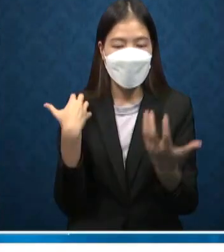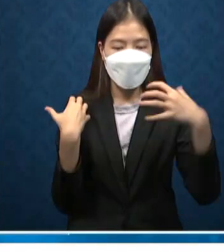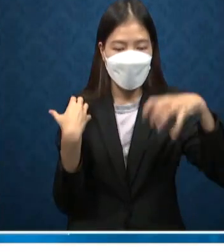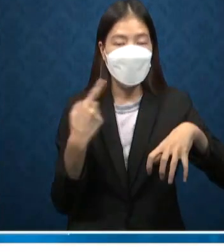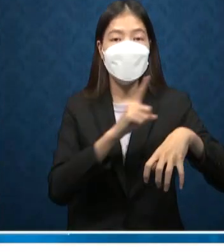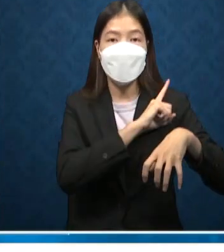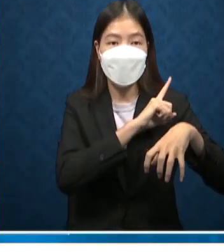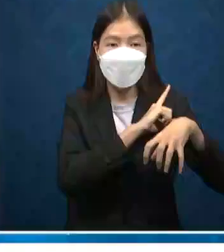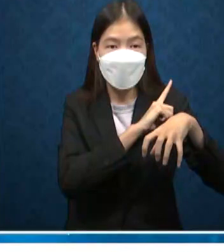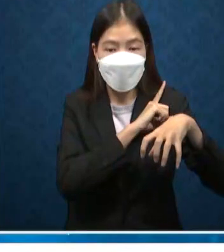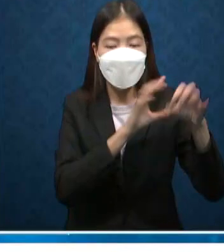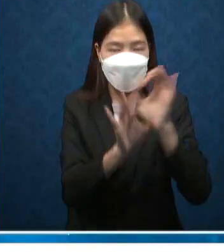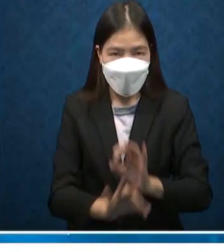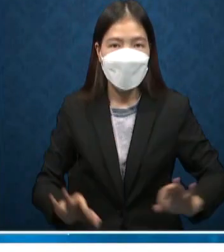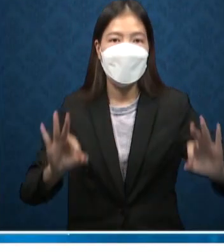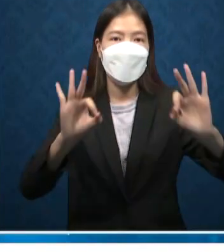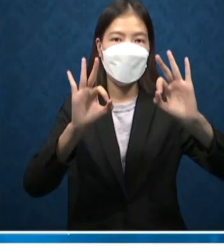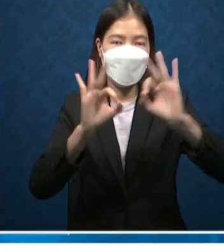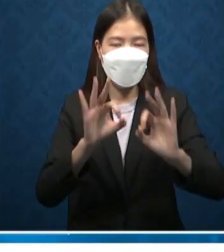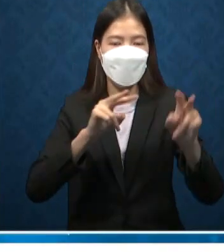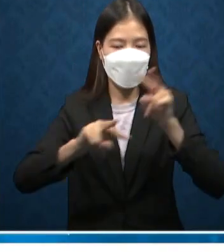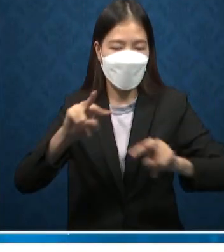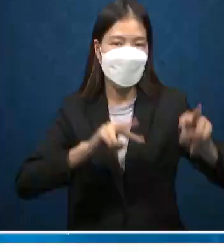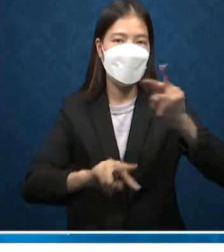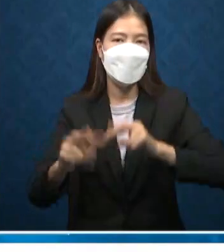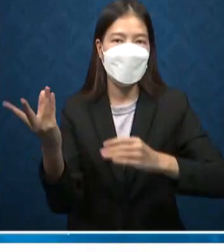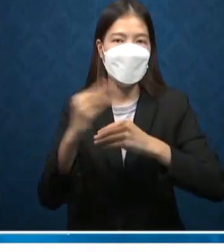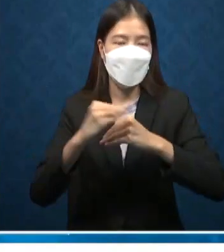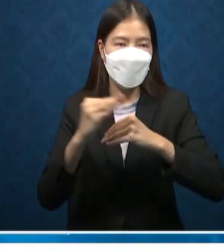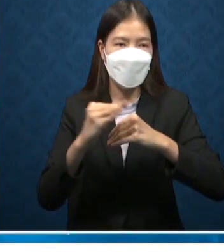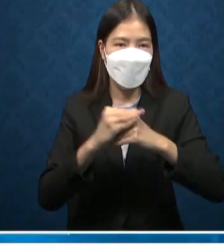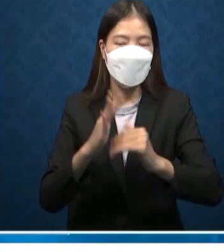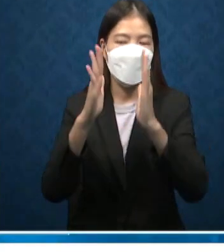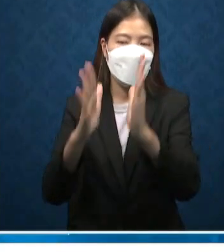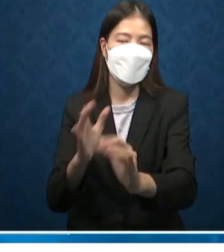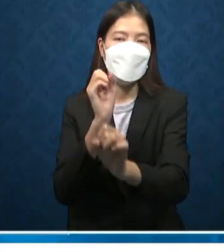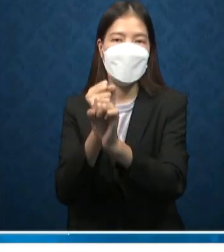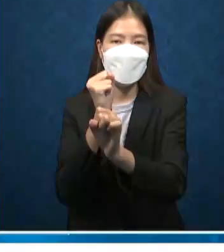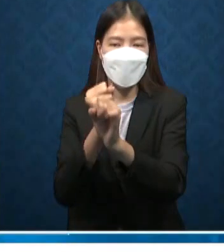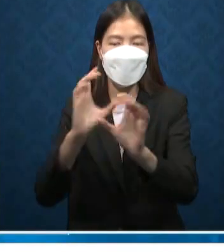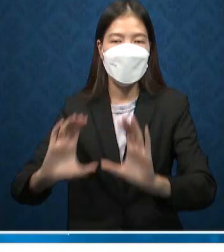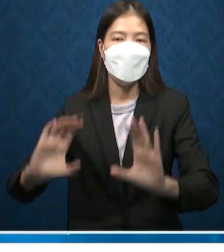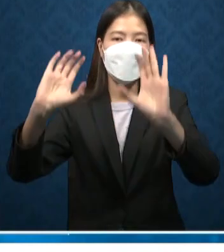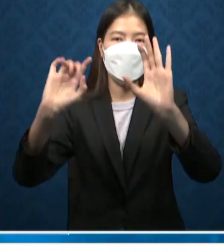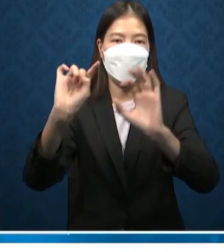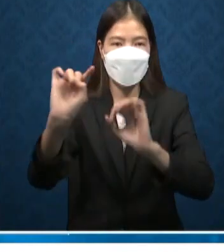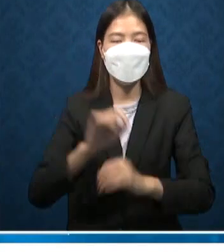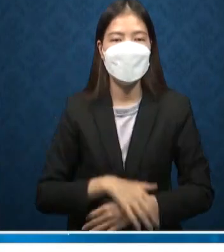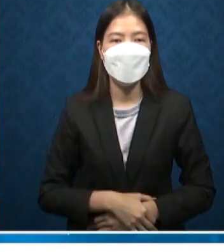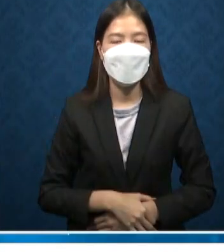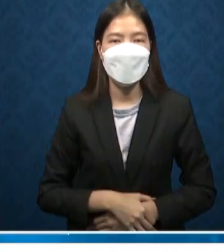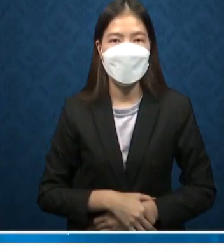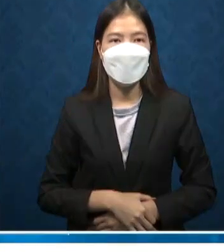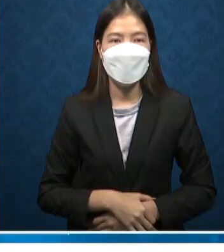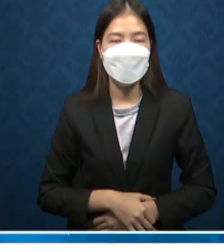ข้องให้ความสำคัญและเข้มงวดกับการเพิ่มขึ้นของบุคลากรภาครัฐนะครับโดยเฉพ